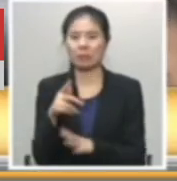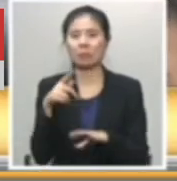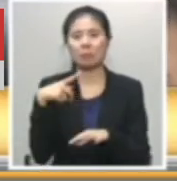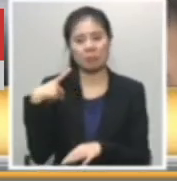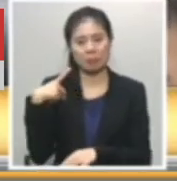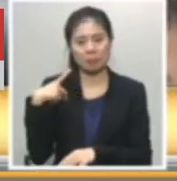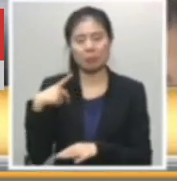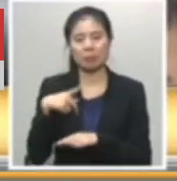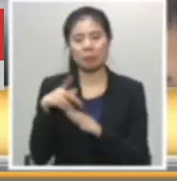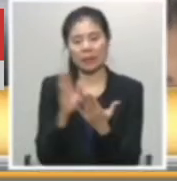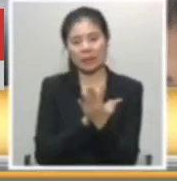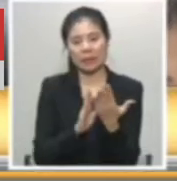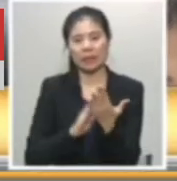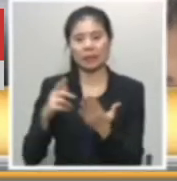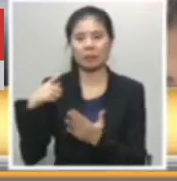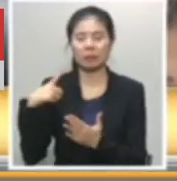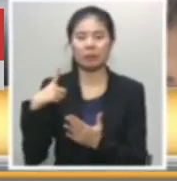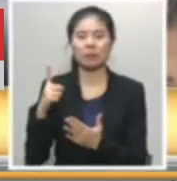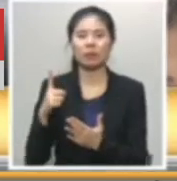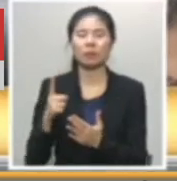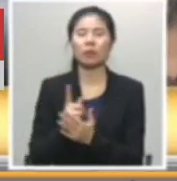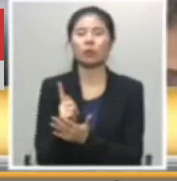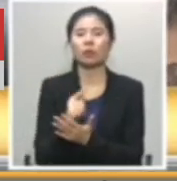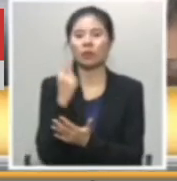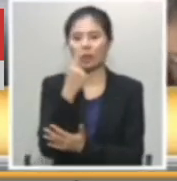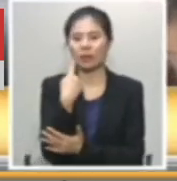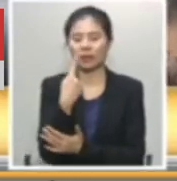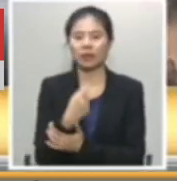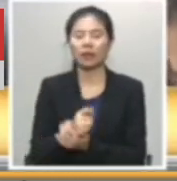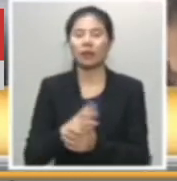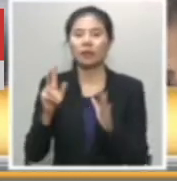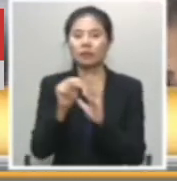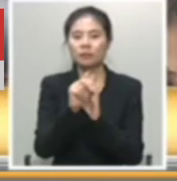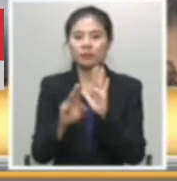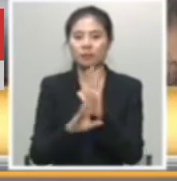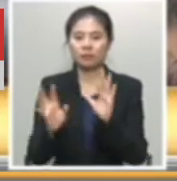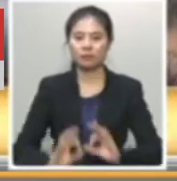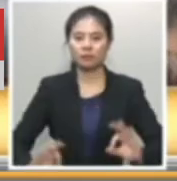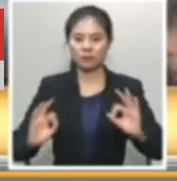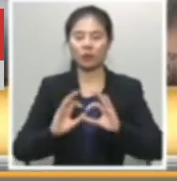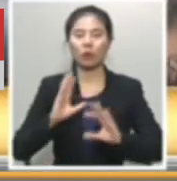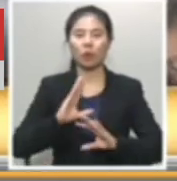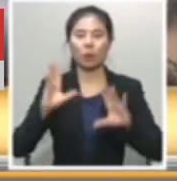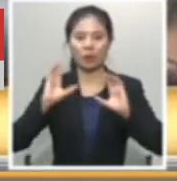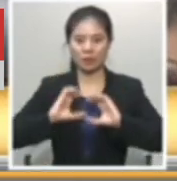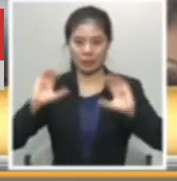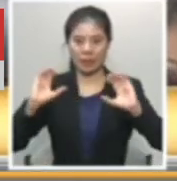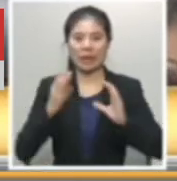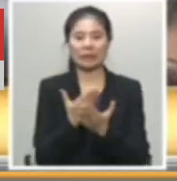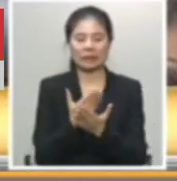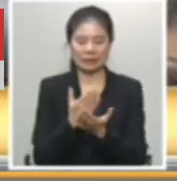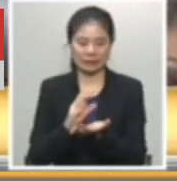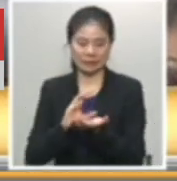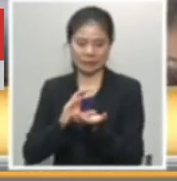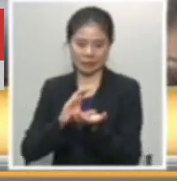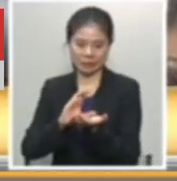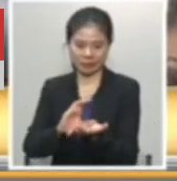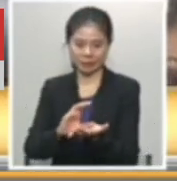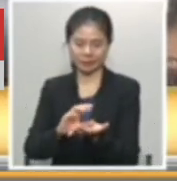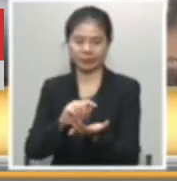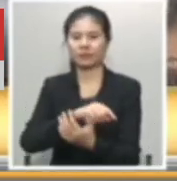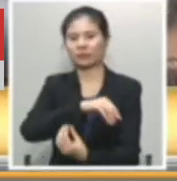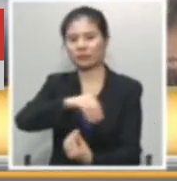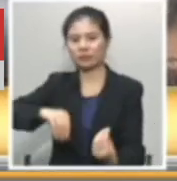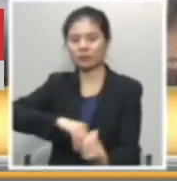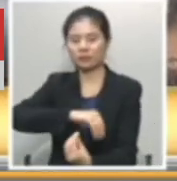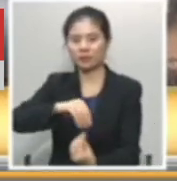ท่านประธานที่เคารพครับนโยบายสำคัญของรัฐบาลนะครับก็คือการอัดฉีดเงินเข้าไปในระบบโดยผ่านโคร